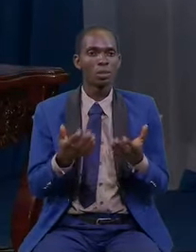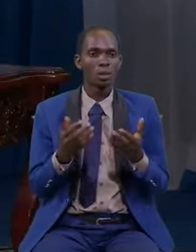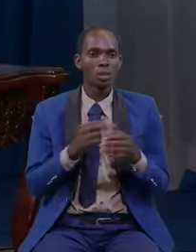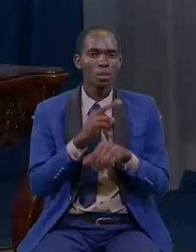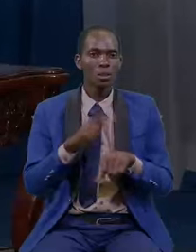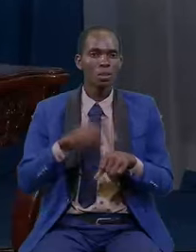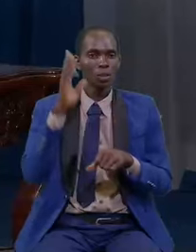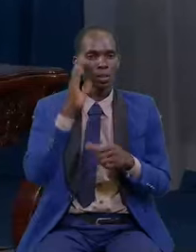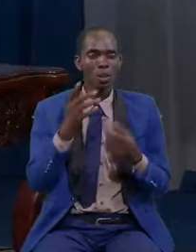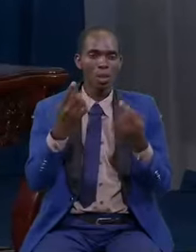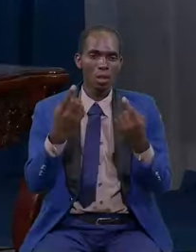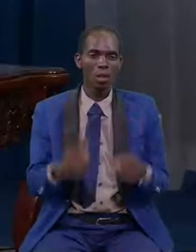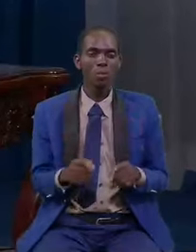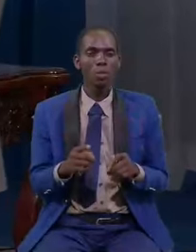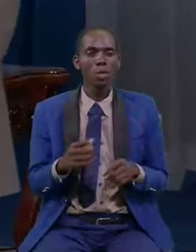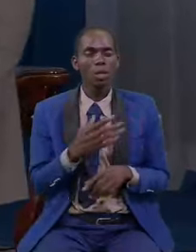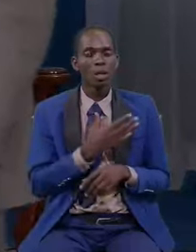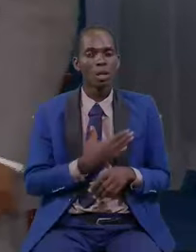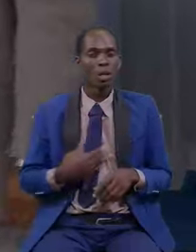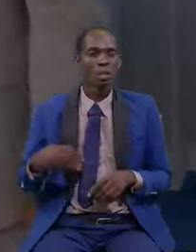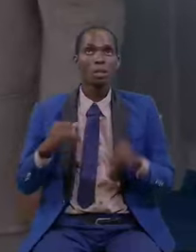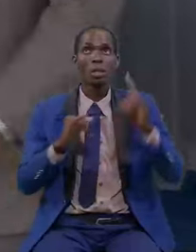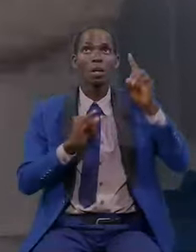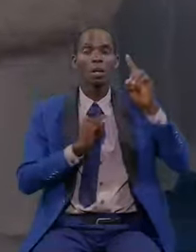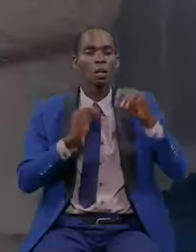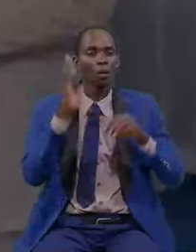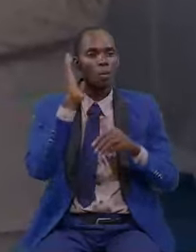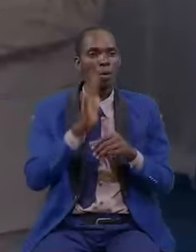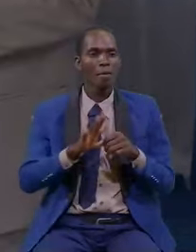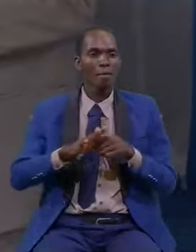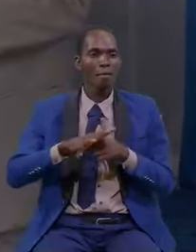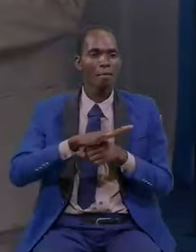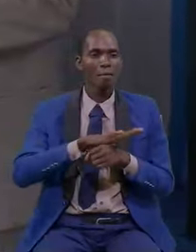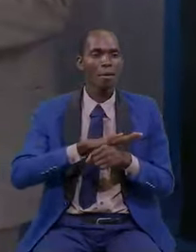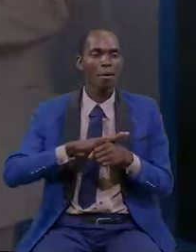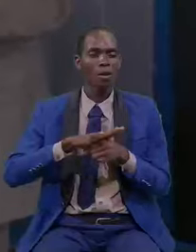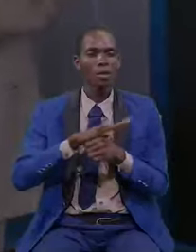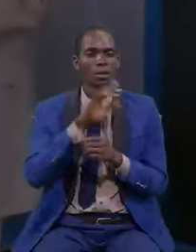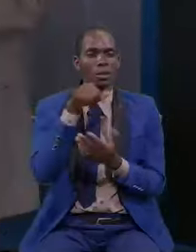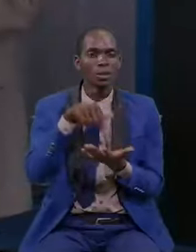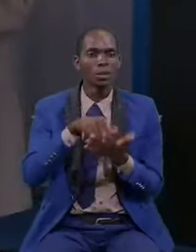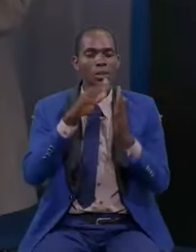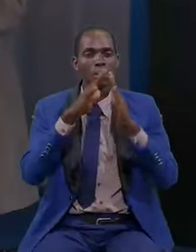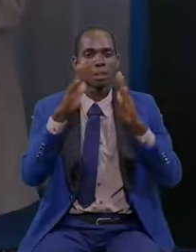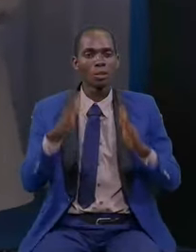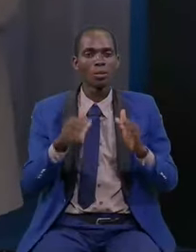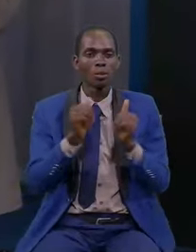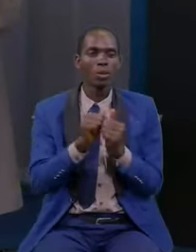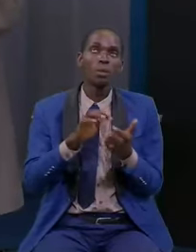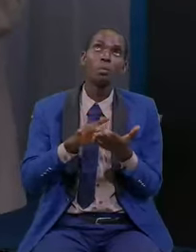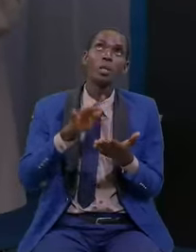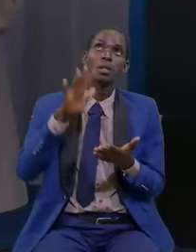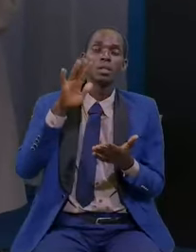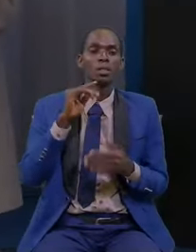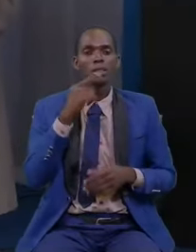viendront. Et puis il dit, et je remplirai de gloire cette maison,